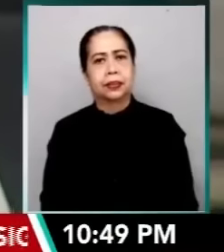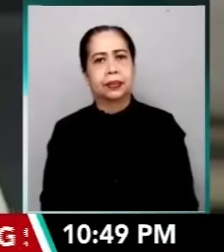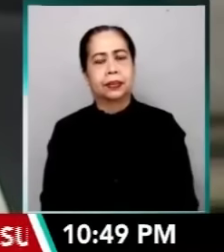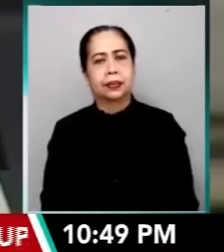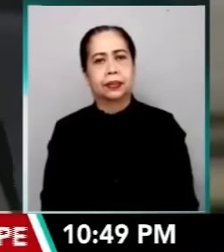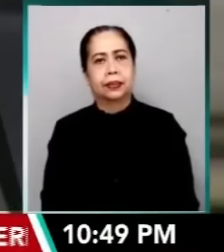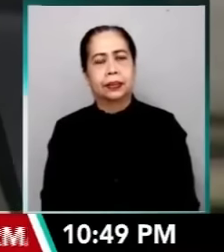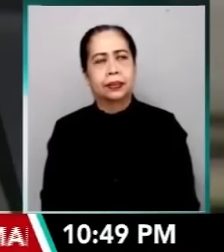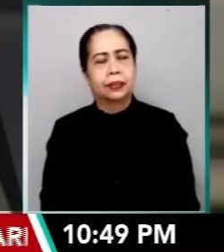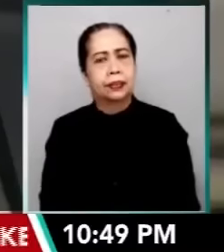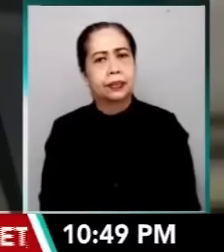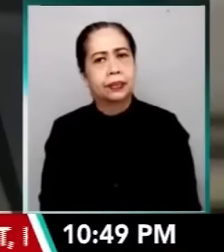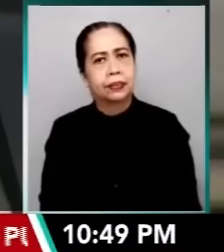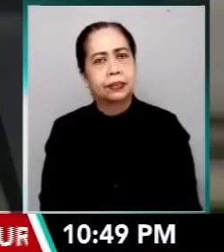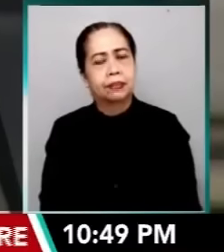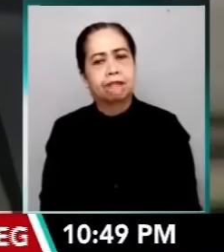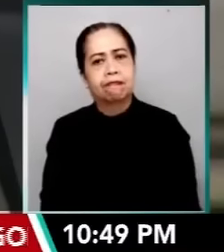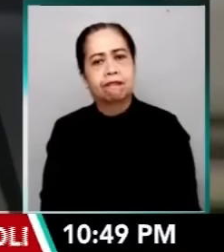na